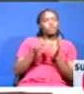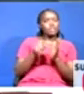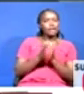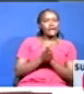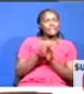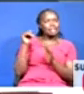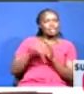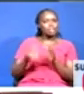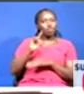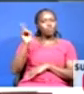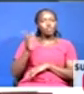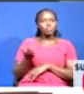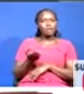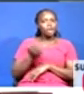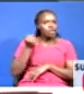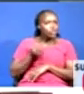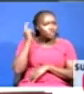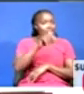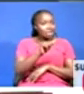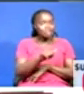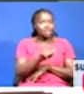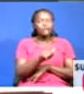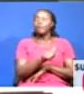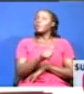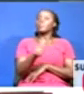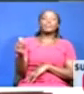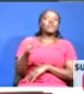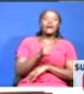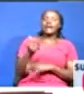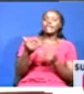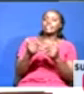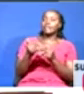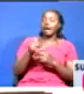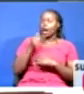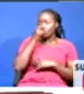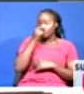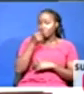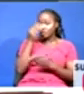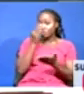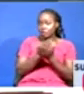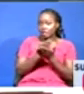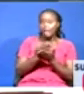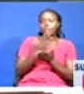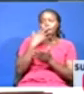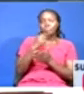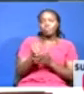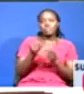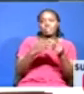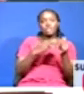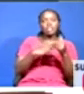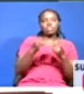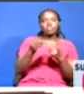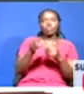Nairobi. Si munaelewa hivyo? Now, Your Excellency, let me tell you the truth. Mavoko is 594 square kilometers,